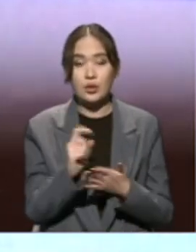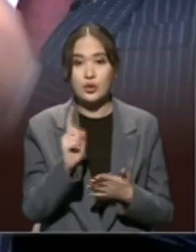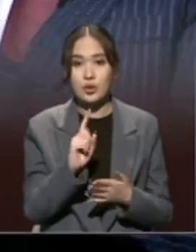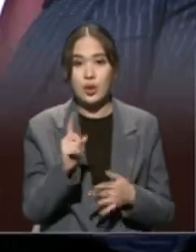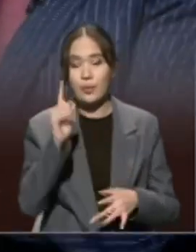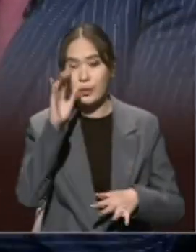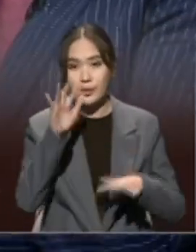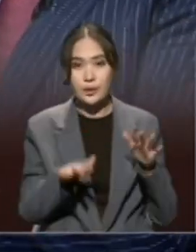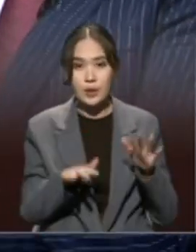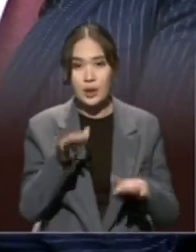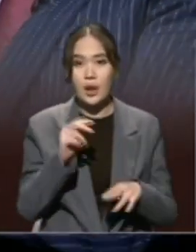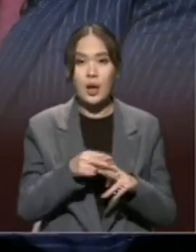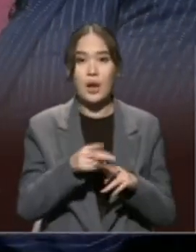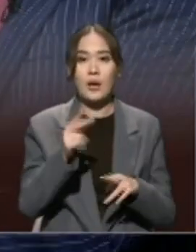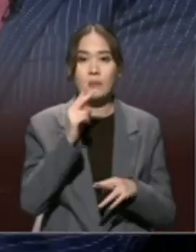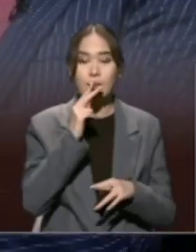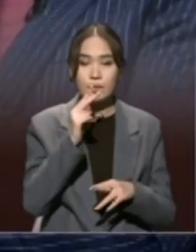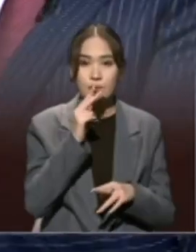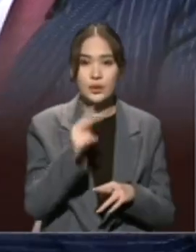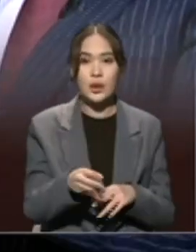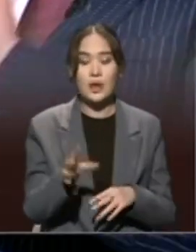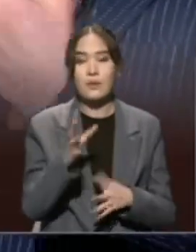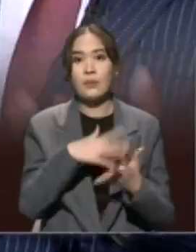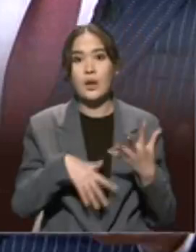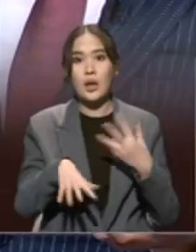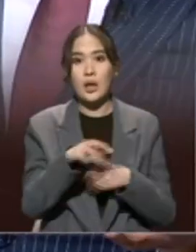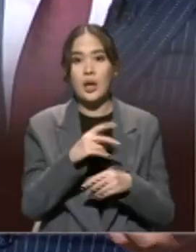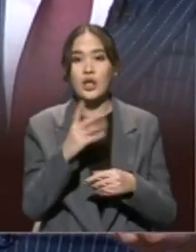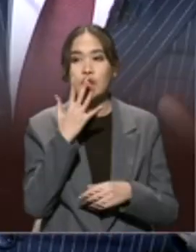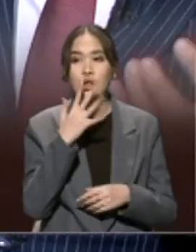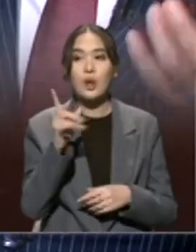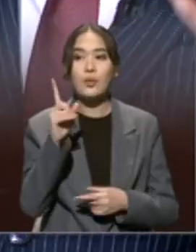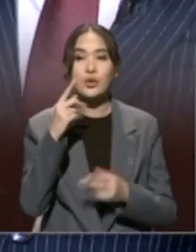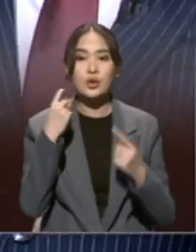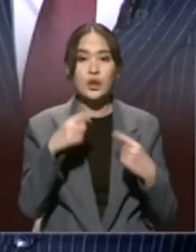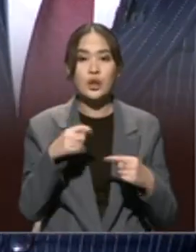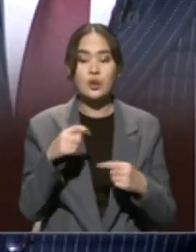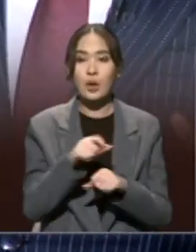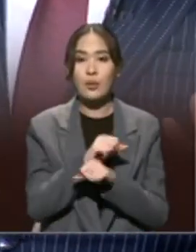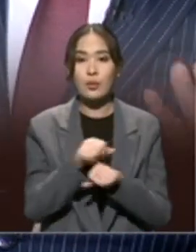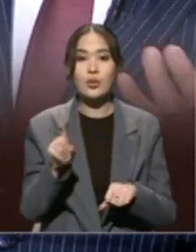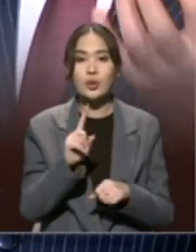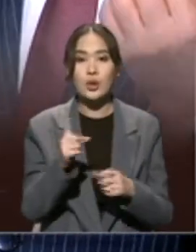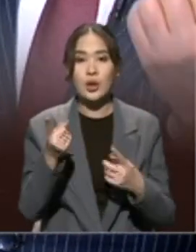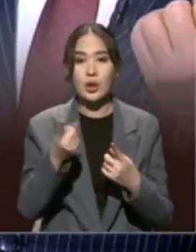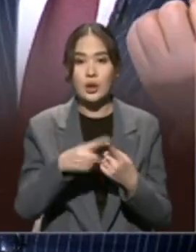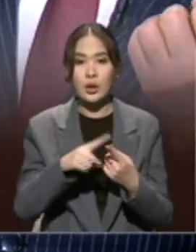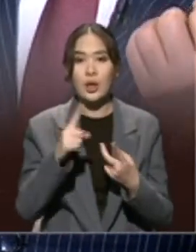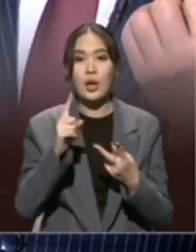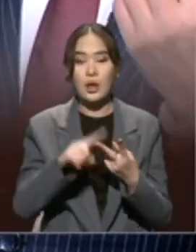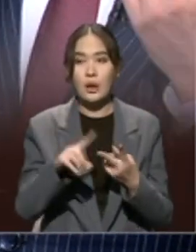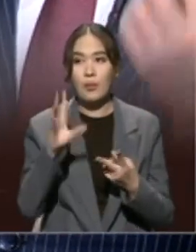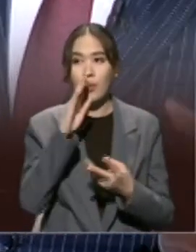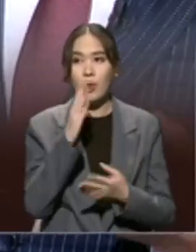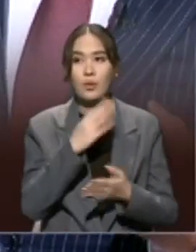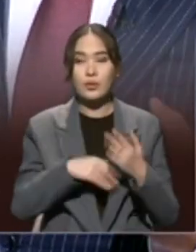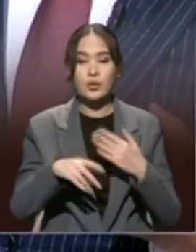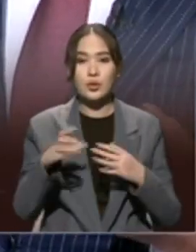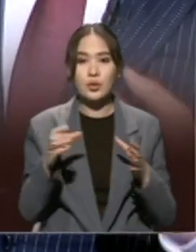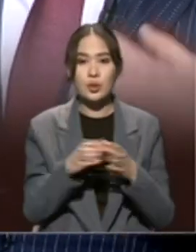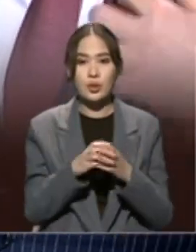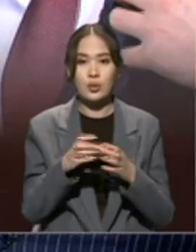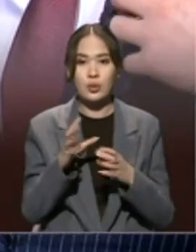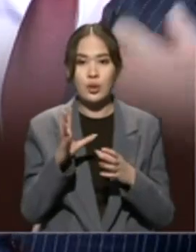Құбылмалы. Біздегі астығымызда, біздегі шикізаттың барлығында неге шетелге сатылуға болмайды? Өйткені бір саусақпен санарлық қана мүдделі топтардың ғана ол қалтасына кетіп